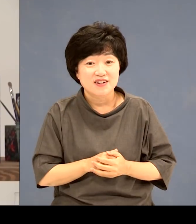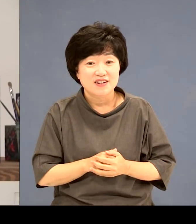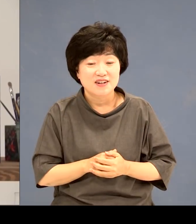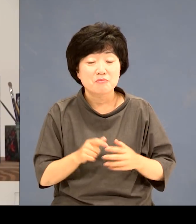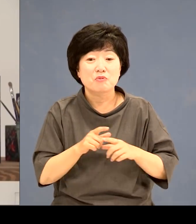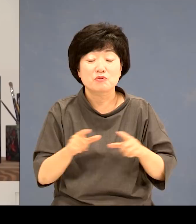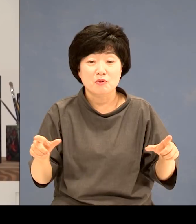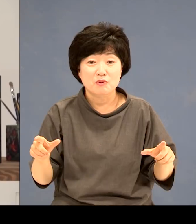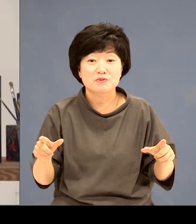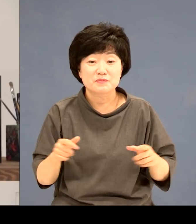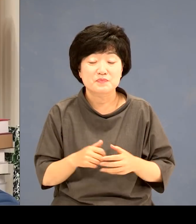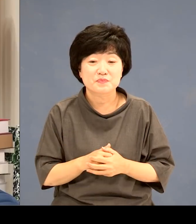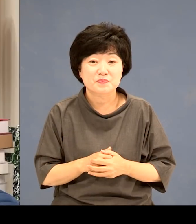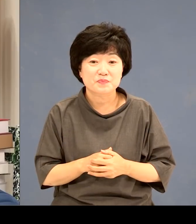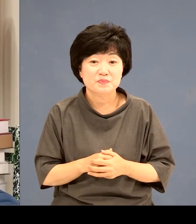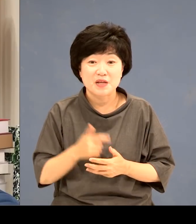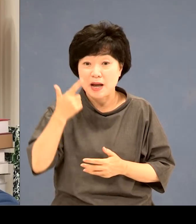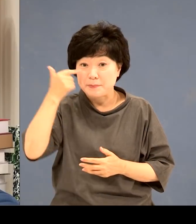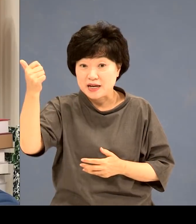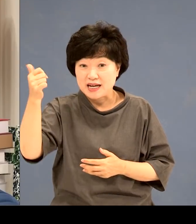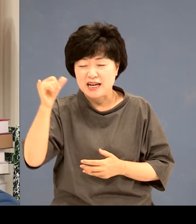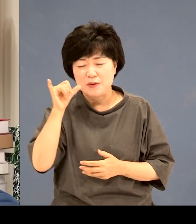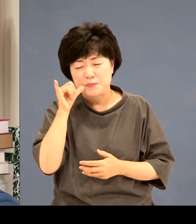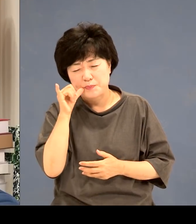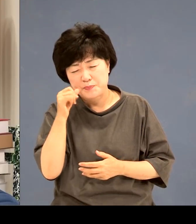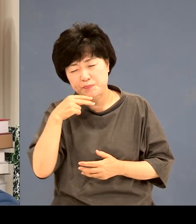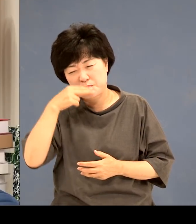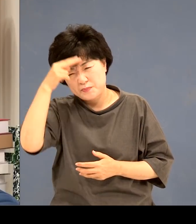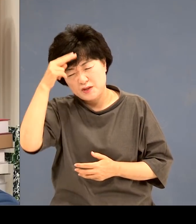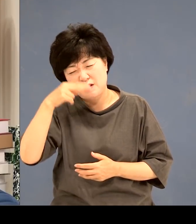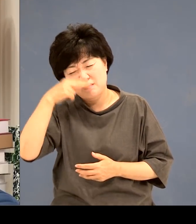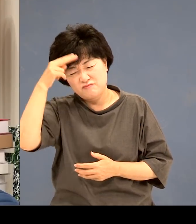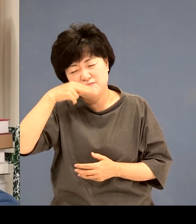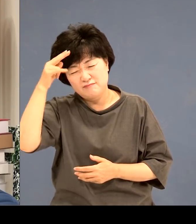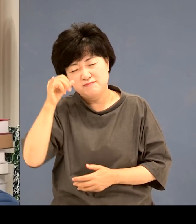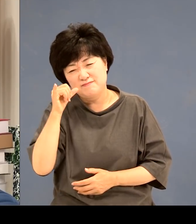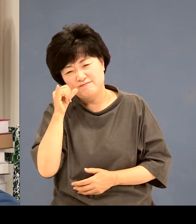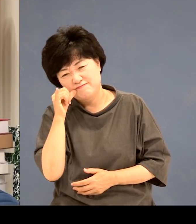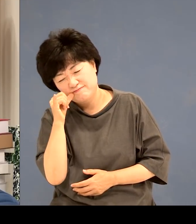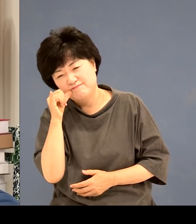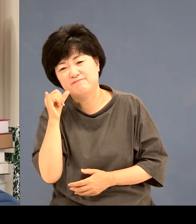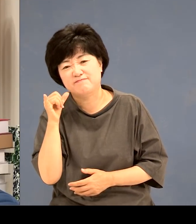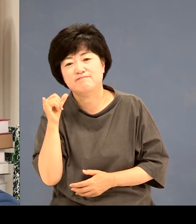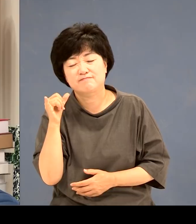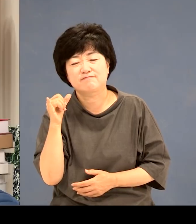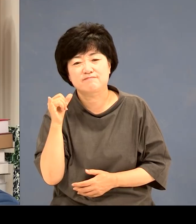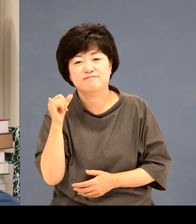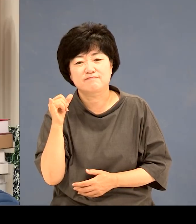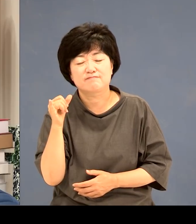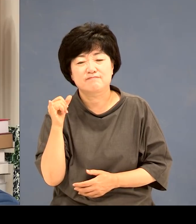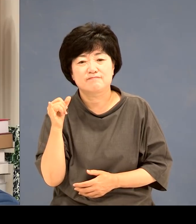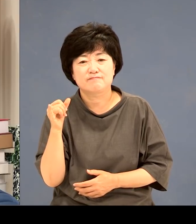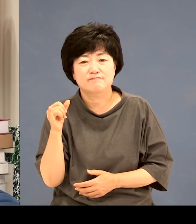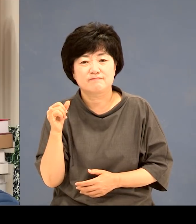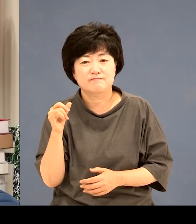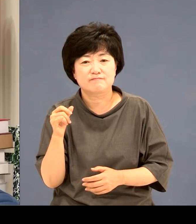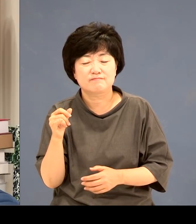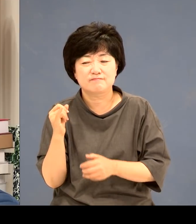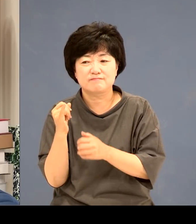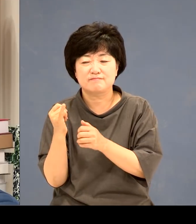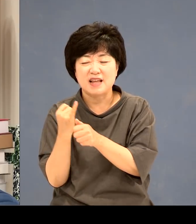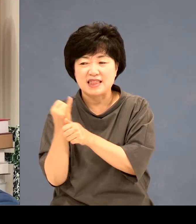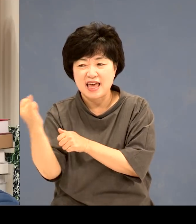발견할 때가 있잖아요. 네네. 보통은 이제 아버지가 이렇게 알코올 중독으로 이렇게 네. 술 많이 드시고 막 그렇게